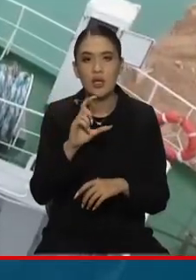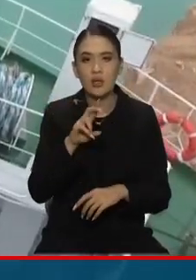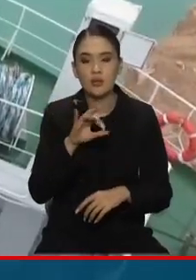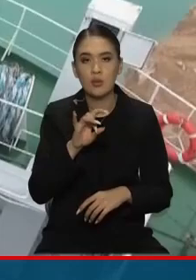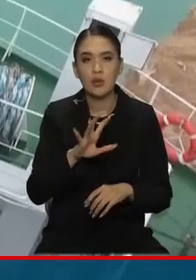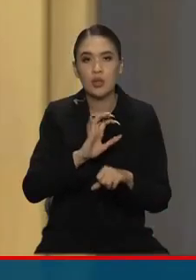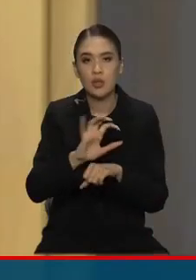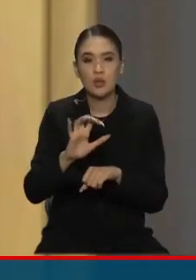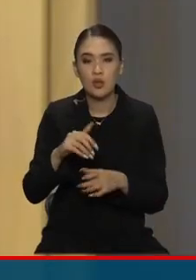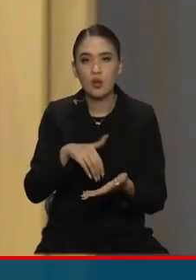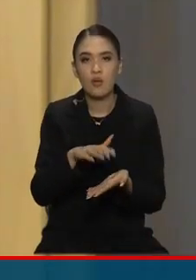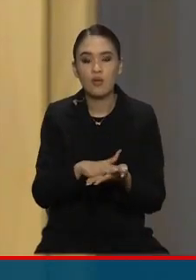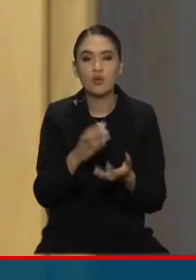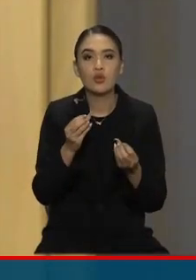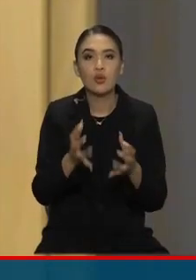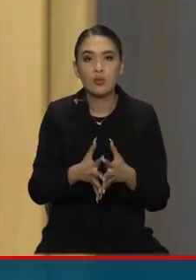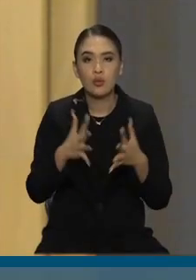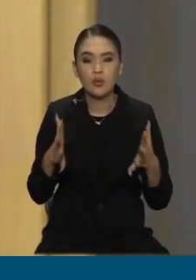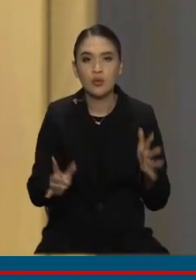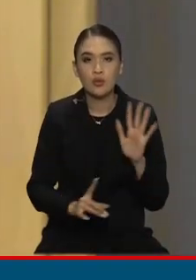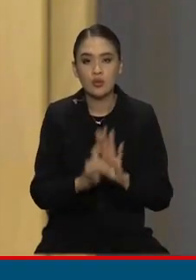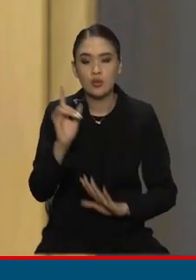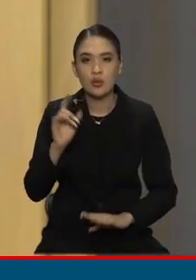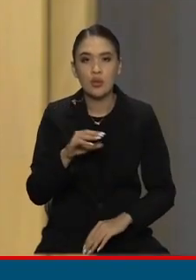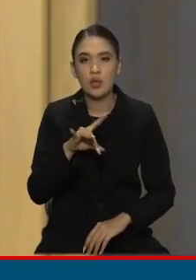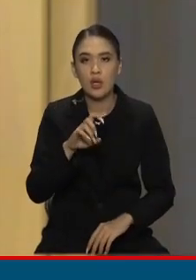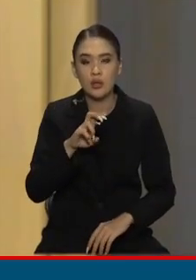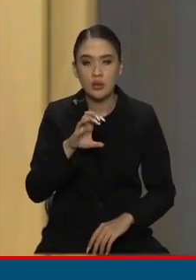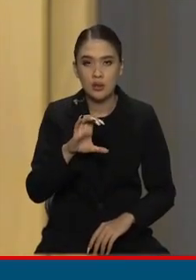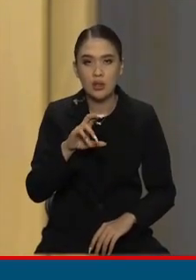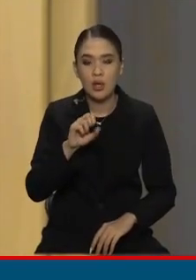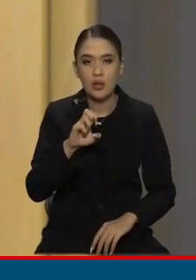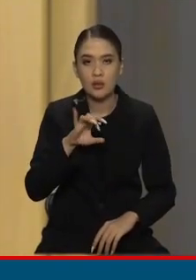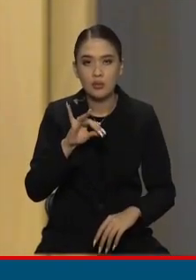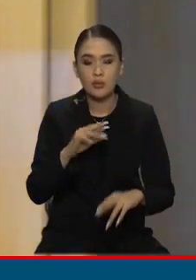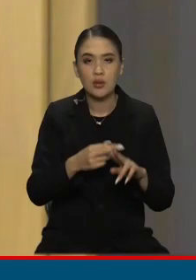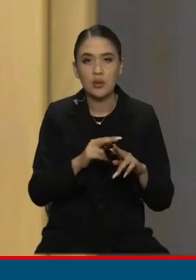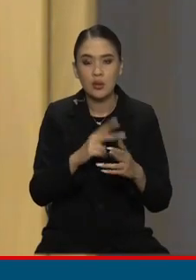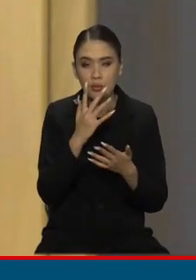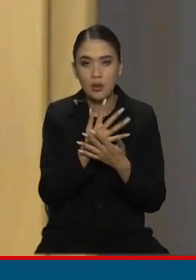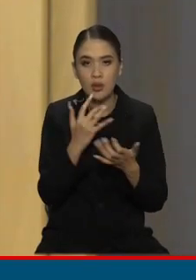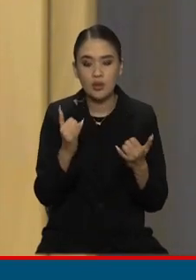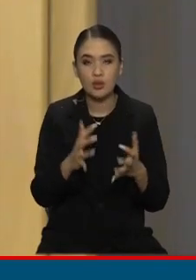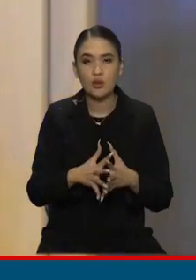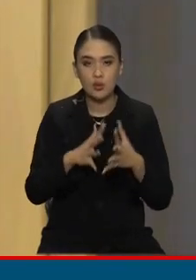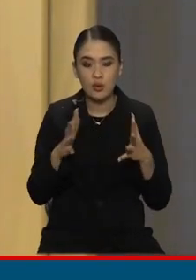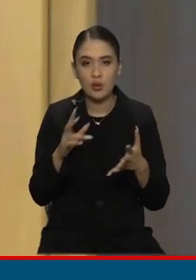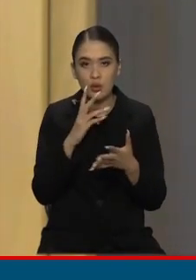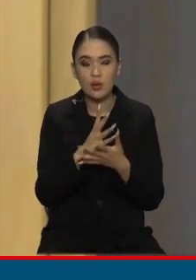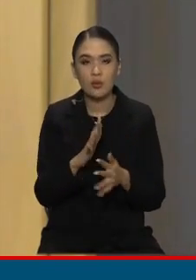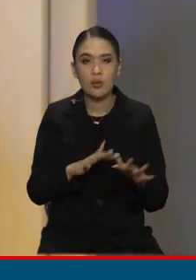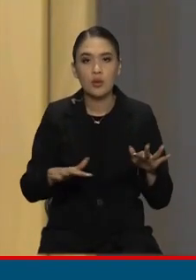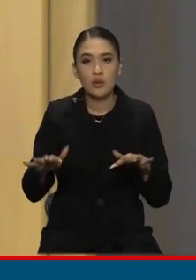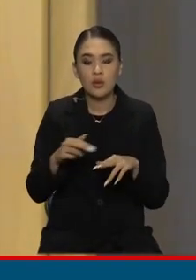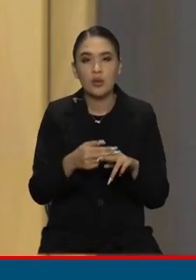тауарлар көлемі де артқан. Opportunities for TMTM. Транскаспий жаһандық көлік бағдары қазіргі уақытта жоғары сұранысқа ие. Өз